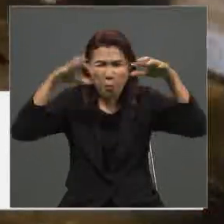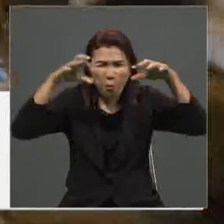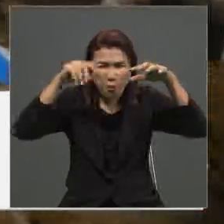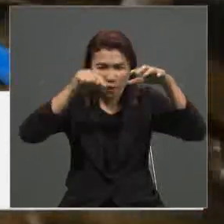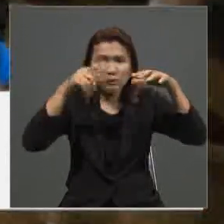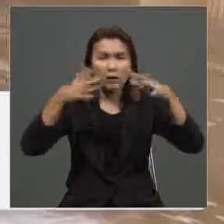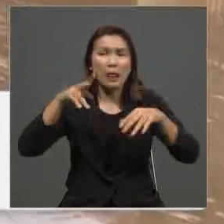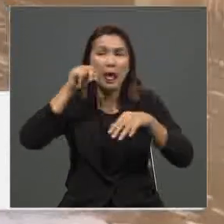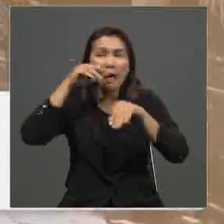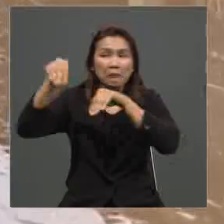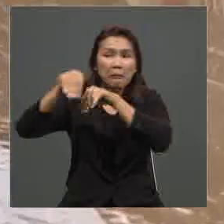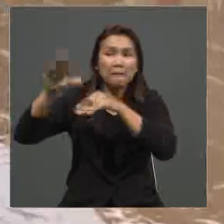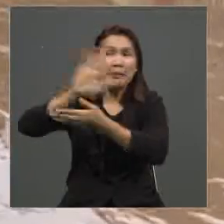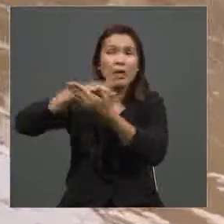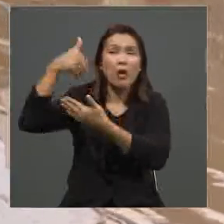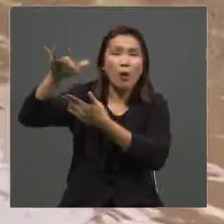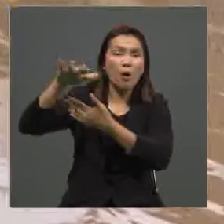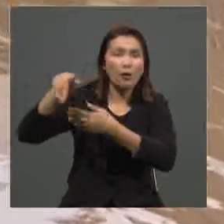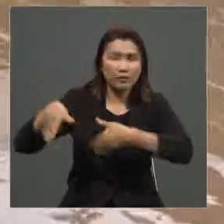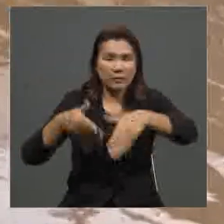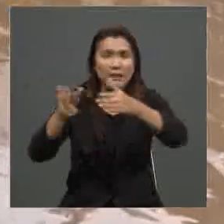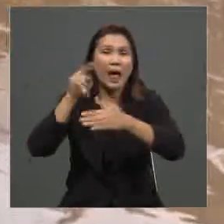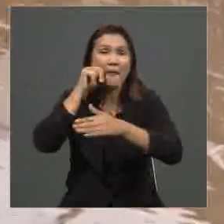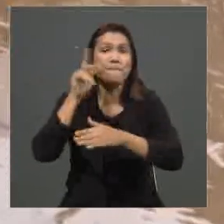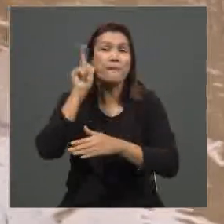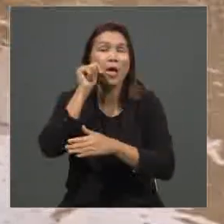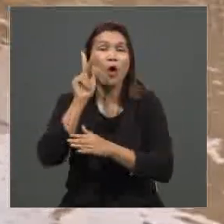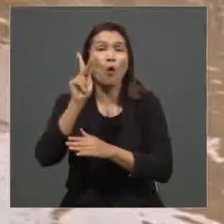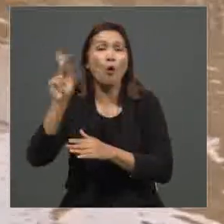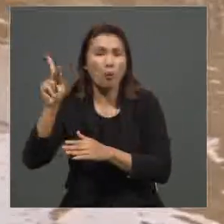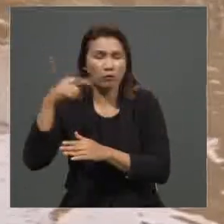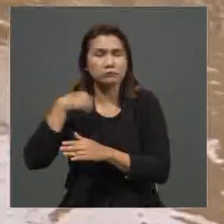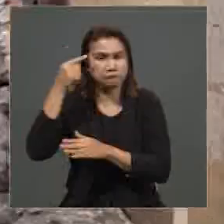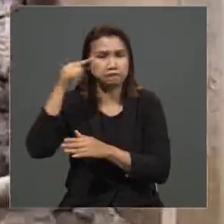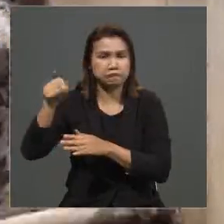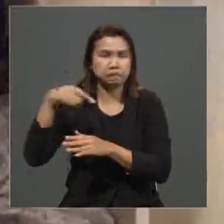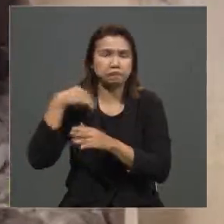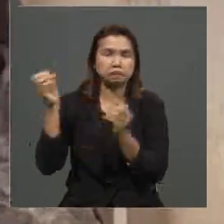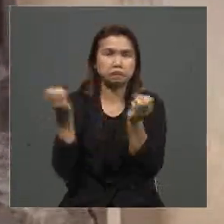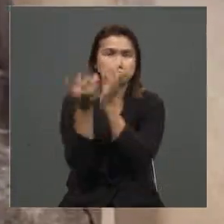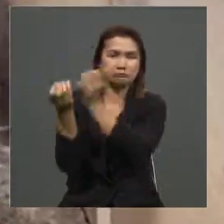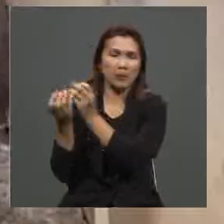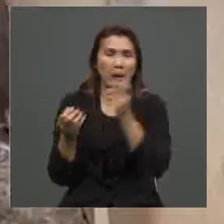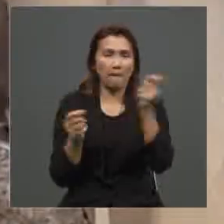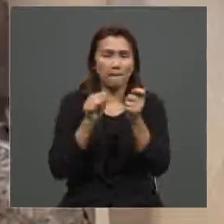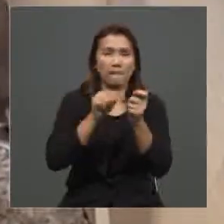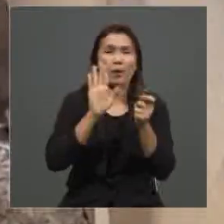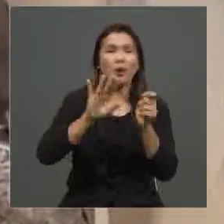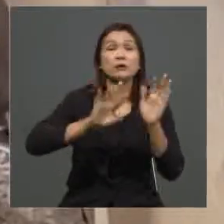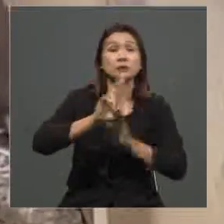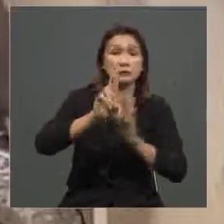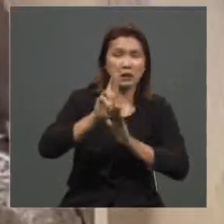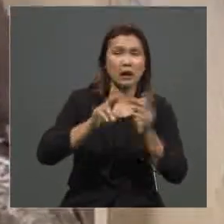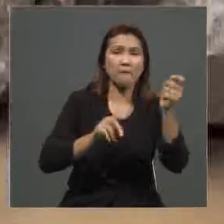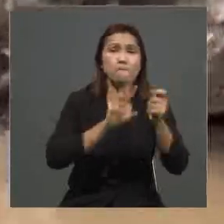จากประเทศเพื่อนบ้านซึ่งเป็นต้นน้ำแม่กกทำให้สทนชก็คาดการณ์พื้นที่ได้รับผลกระทบ 6อำเภอของจังหวัดเชียงราย